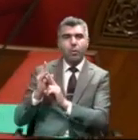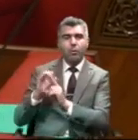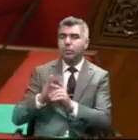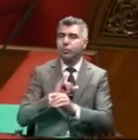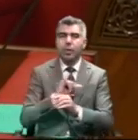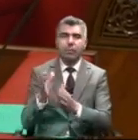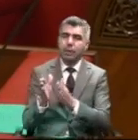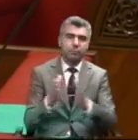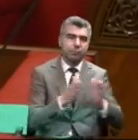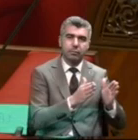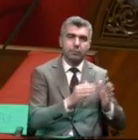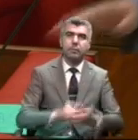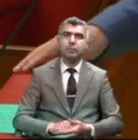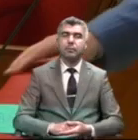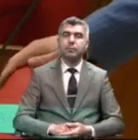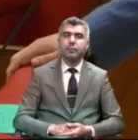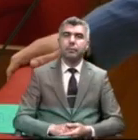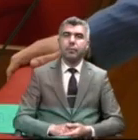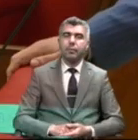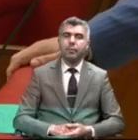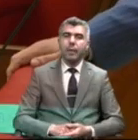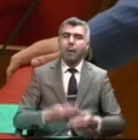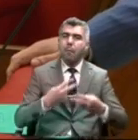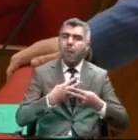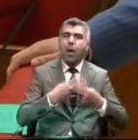لن اعد معروفه